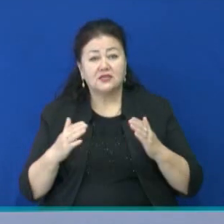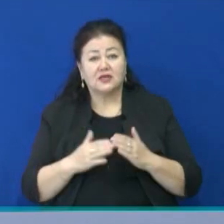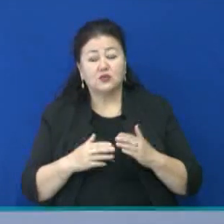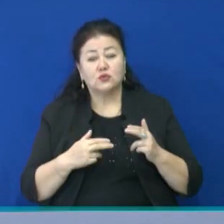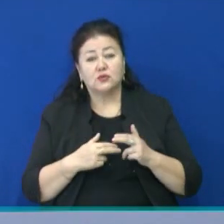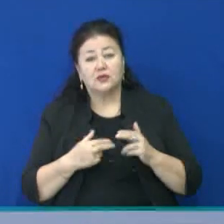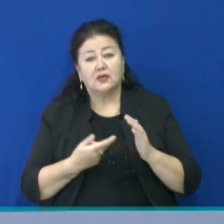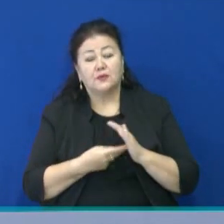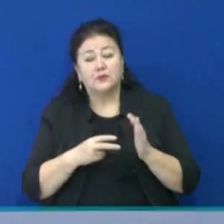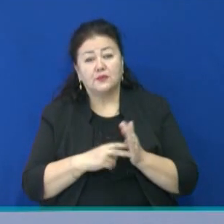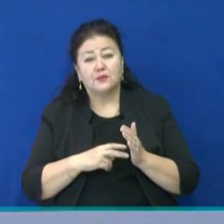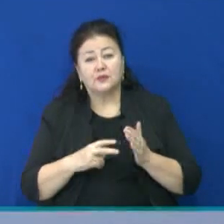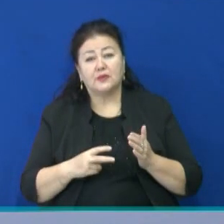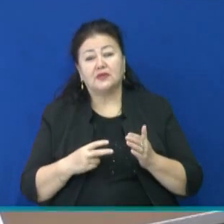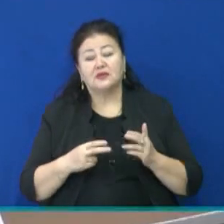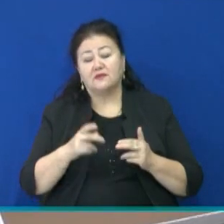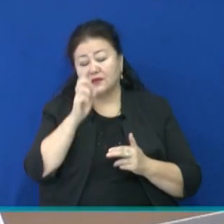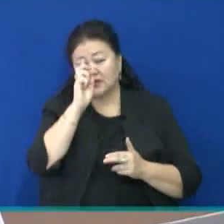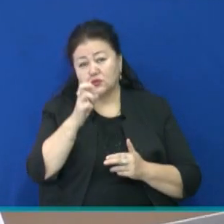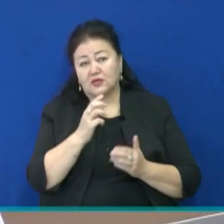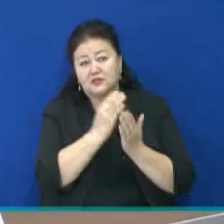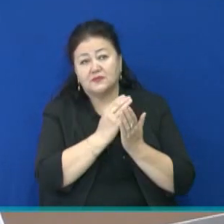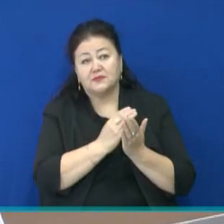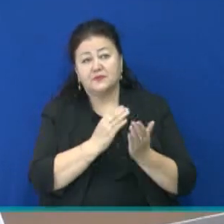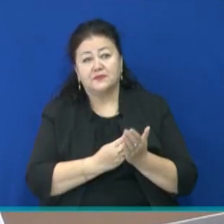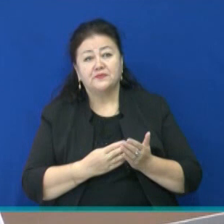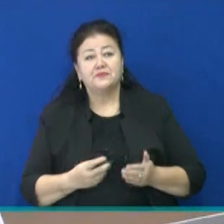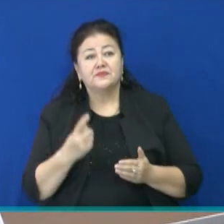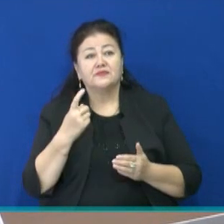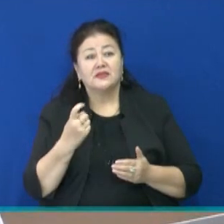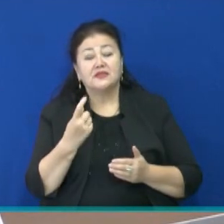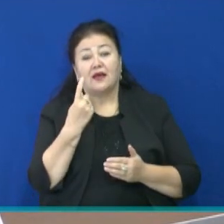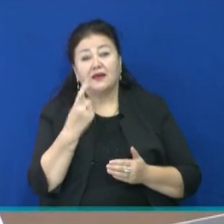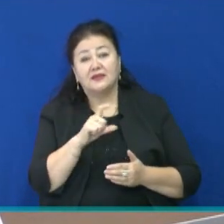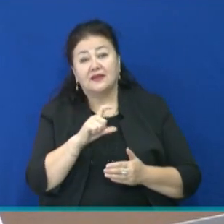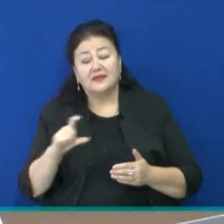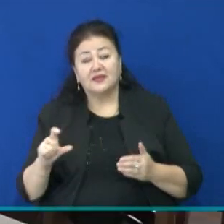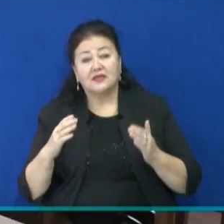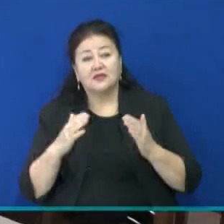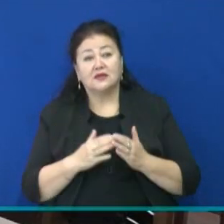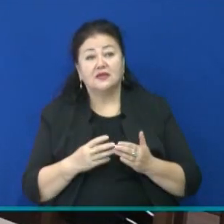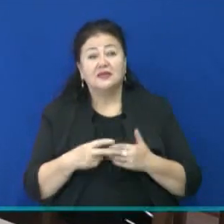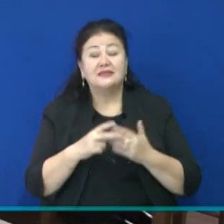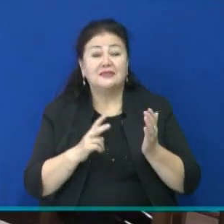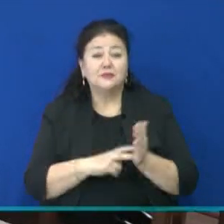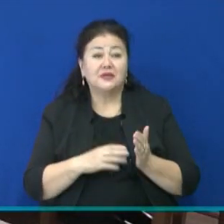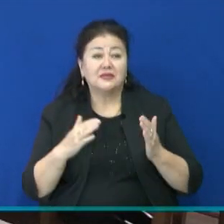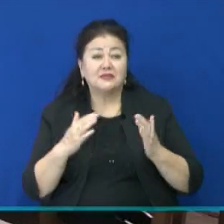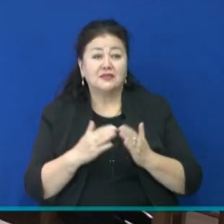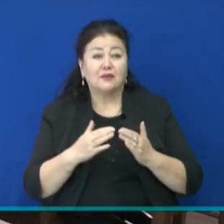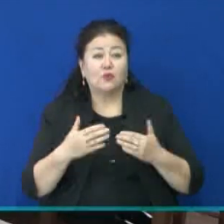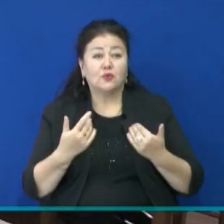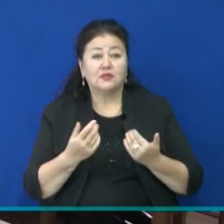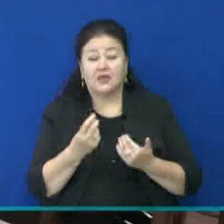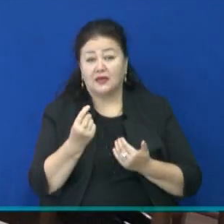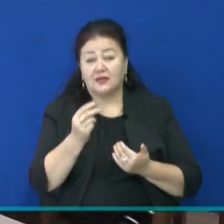программе. Также ведется строительство 120 одноэтажных домов. До конца года планируется сдать 17 жилых домов, строящихся на